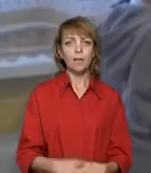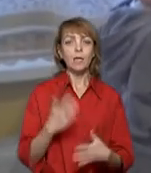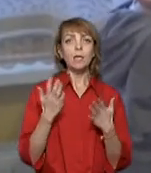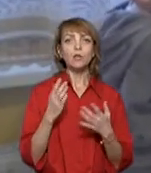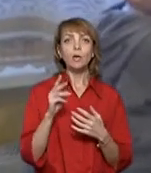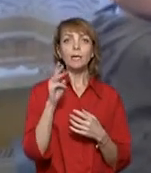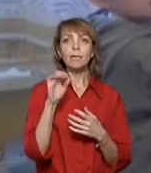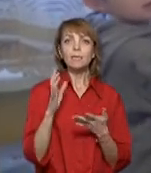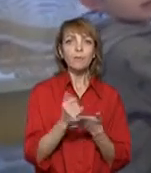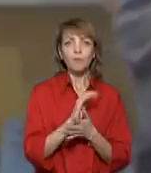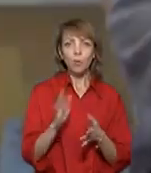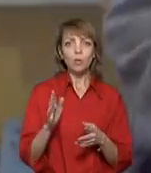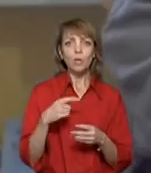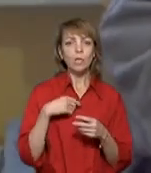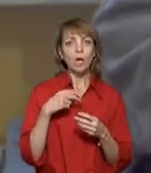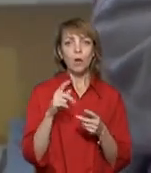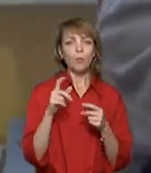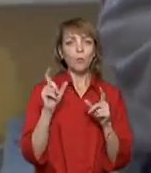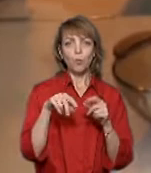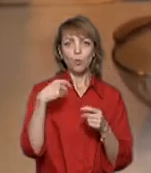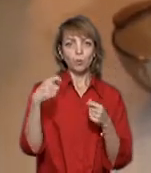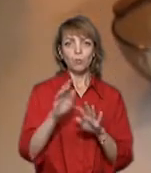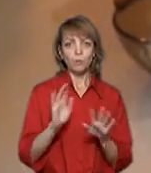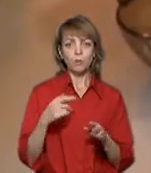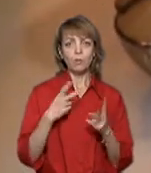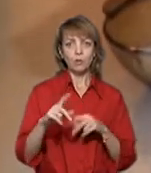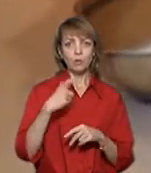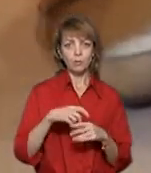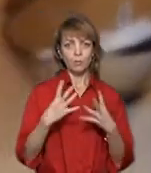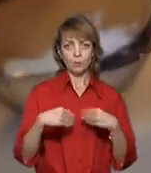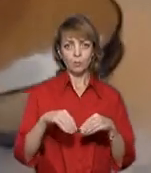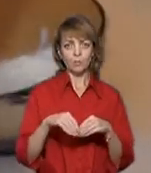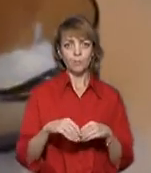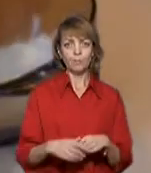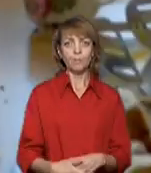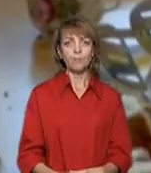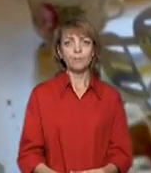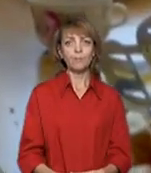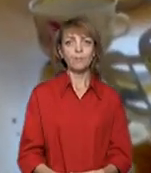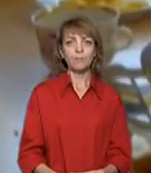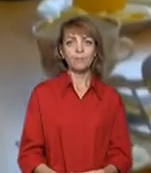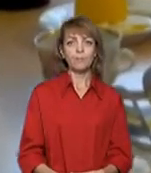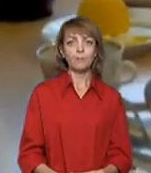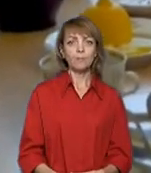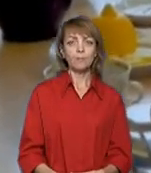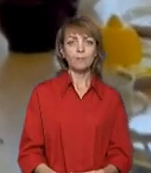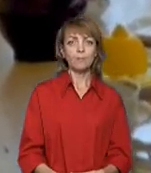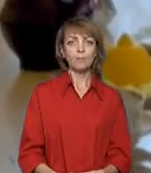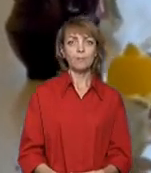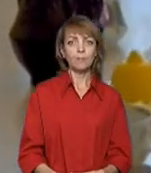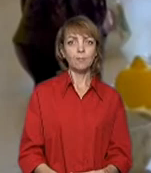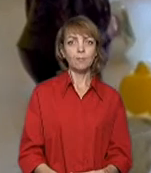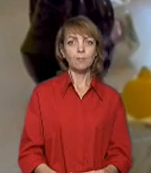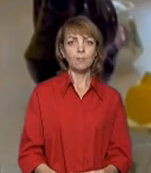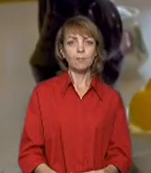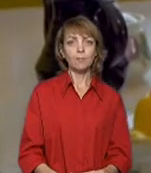Якщо кекс не виходить, я його покупцю не віддаю, я його залишаю родині. Сім'я залишає. Марина Верещака,